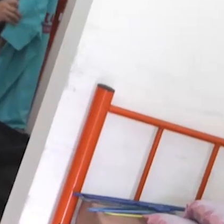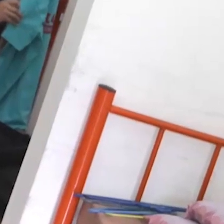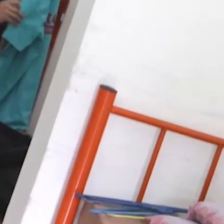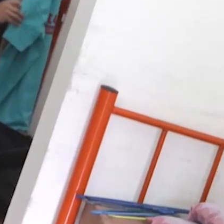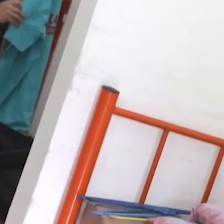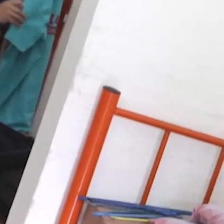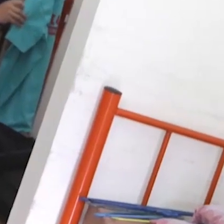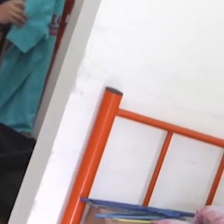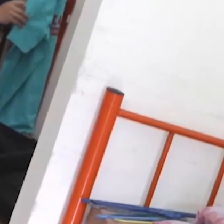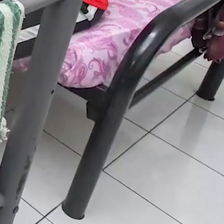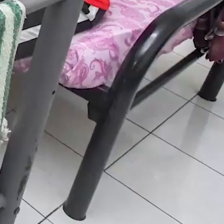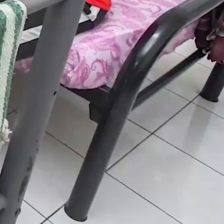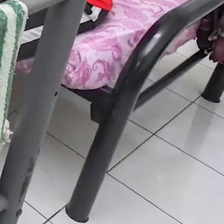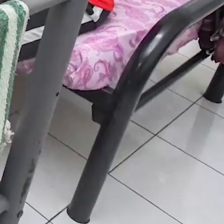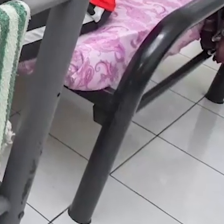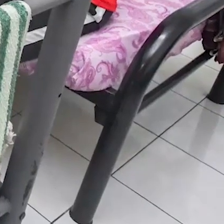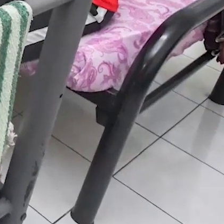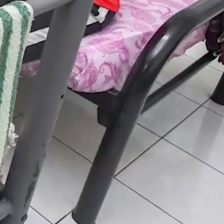pihak kementerian bahawa